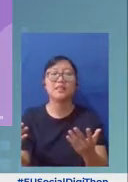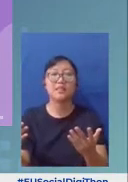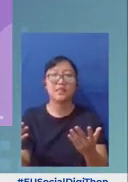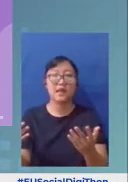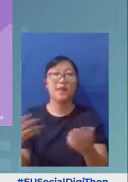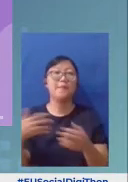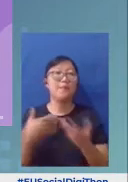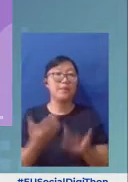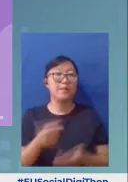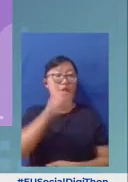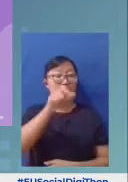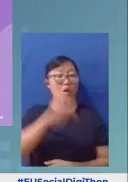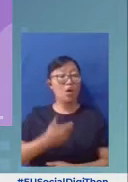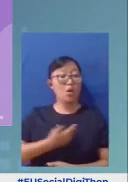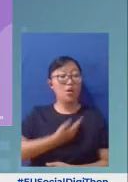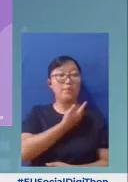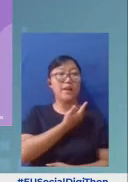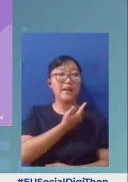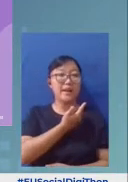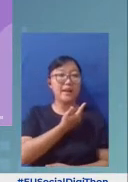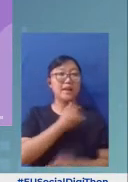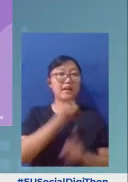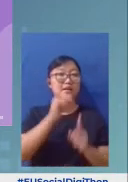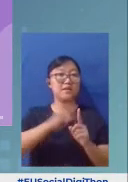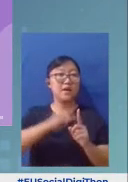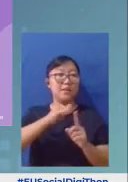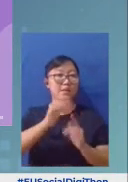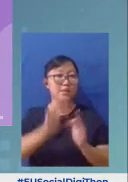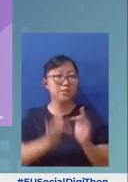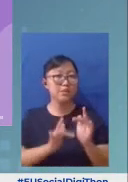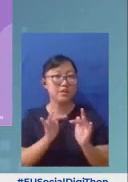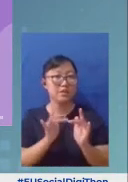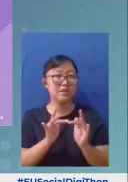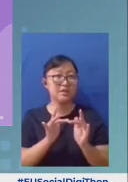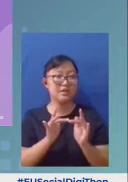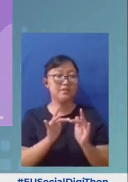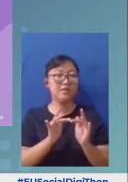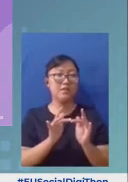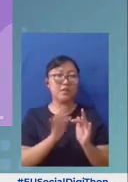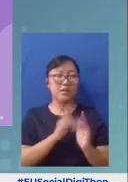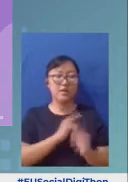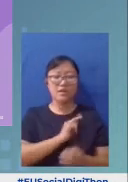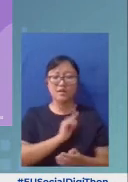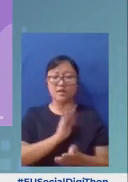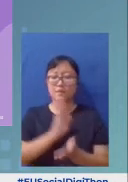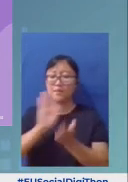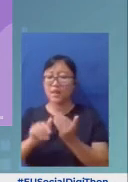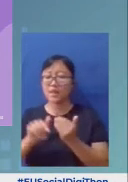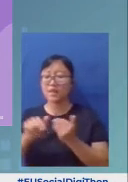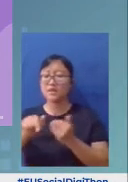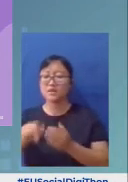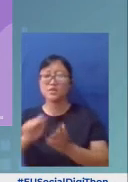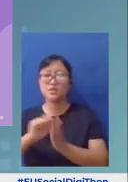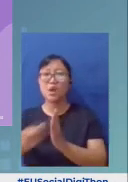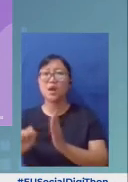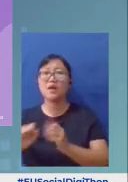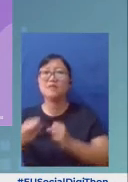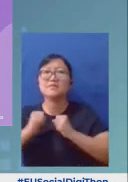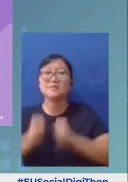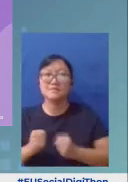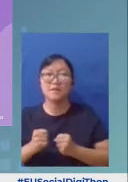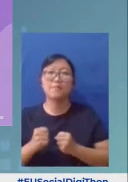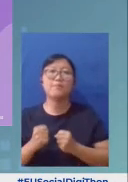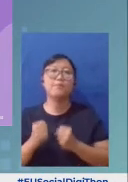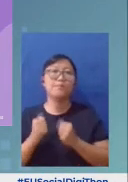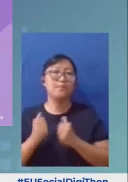bisa cukup kuat nih untuk menghadapi teman-temannya kembali, misalnya seperti itu. Nah, next.